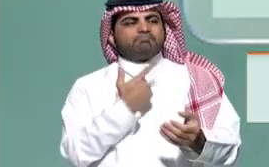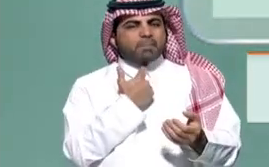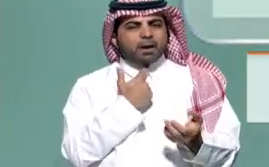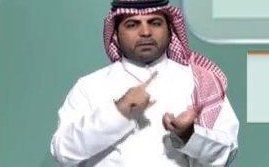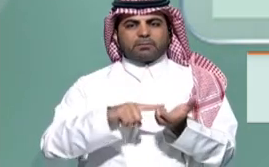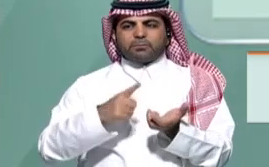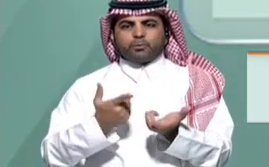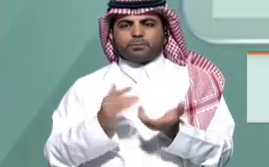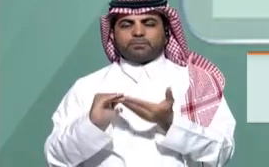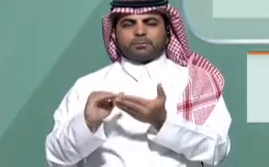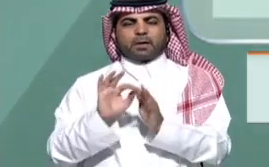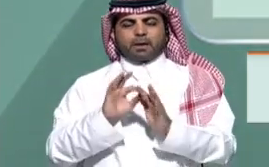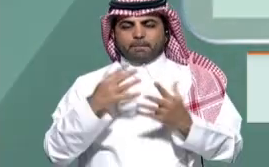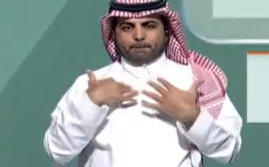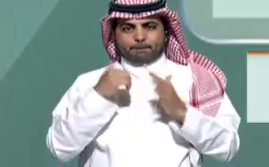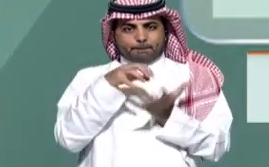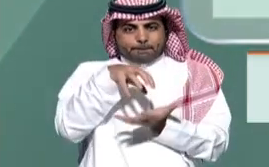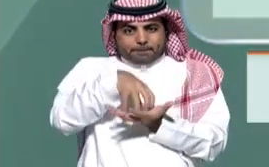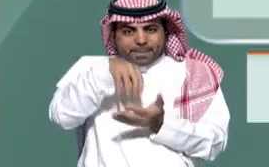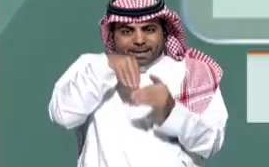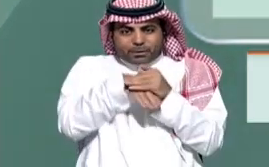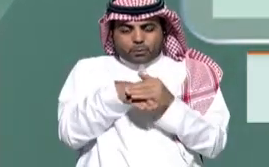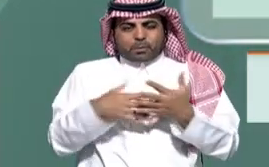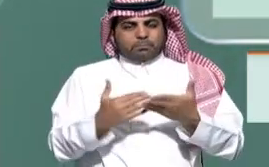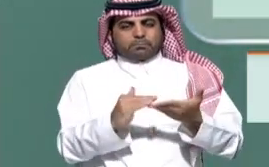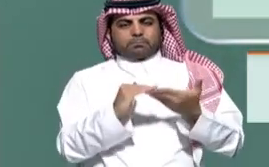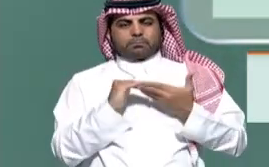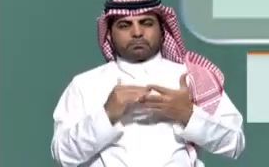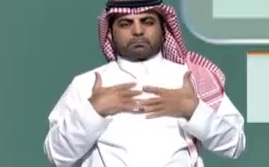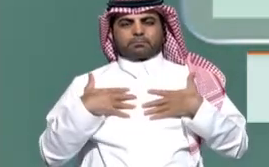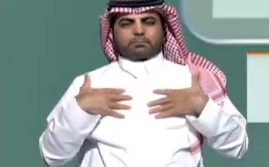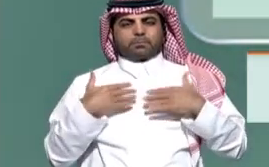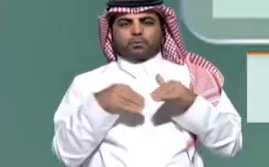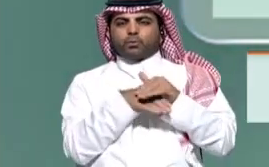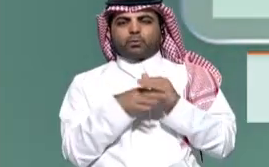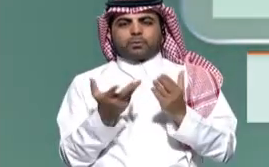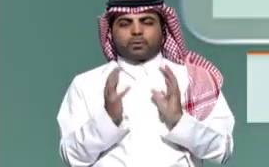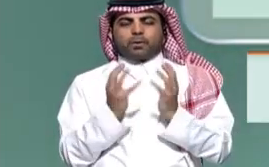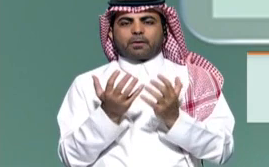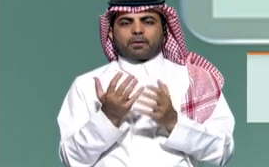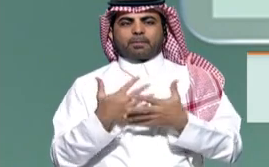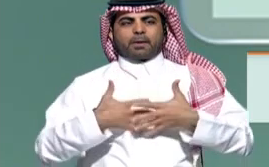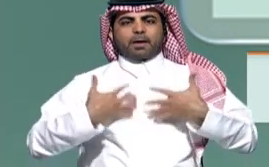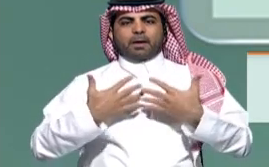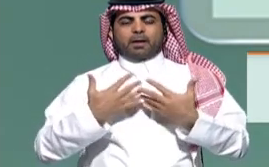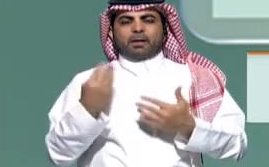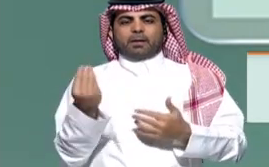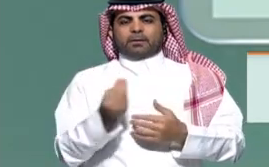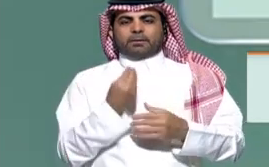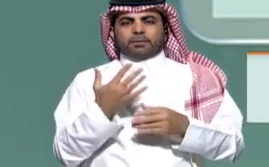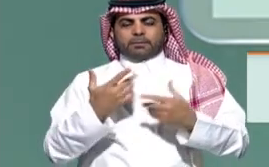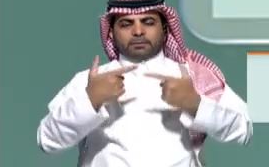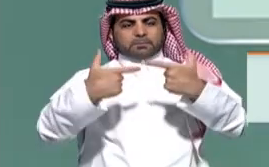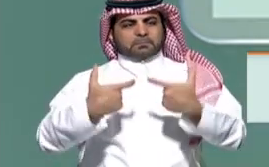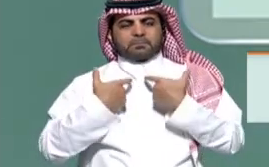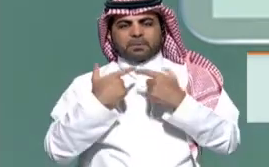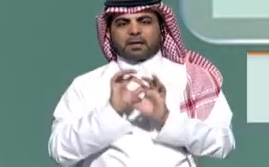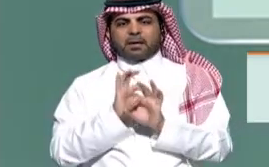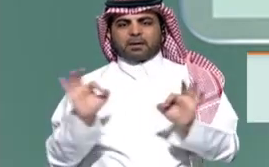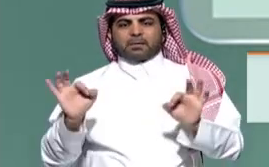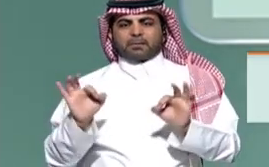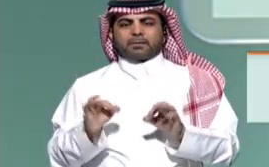جدا هنا جدا جدا مريح صراحة. أنا ما أخذتها صراحة كفترة نقاهة، ما أخذتها كفترة عزلة، بالعكس حلو أنك تقعد بهوتيل